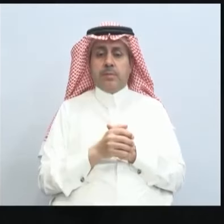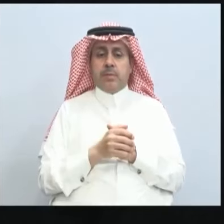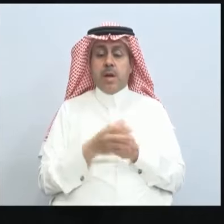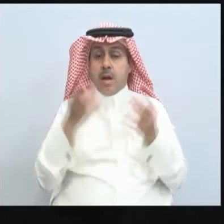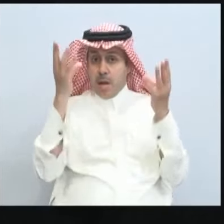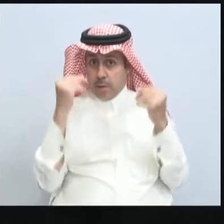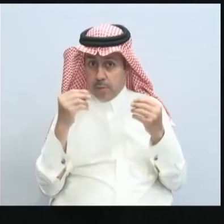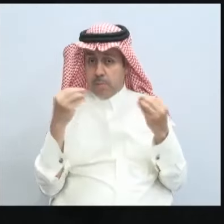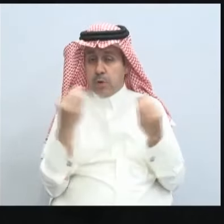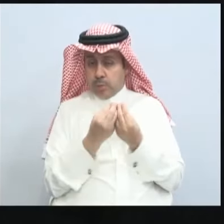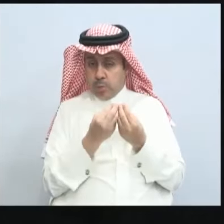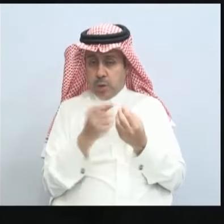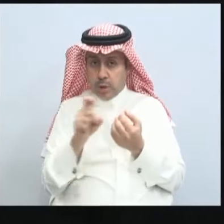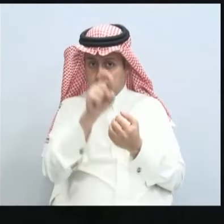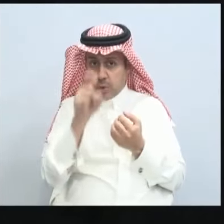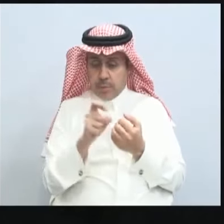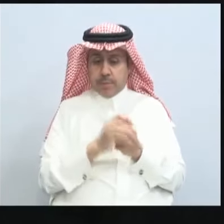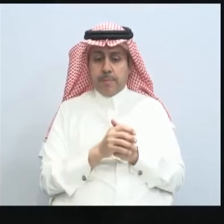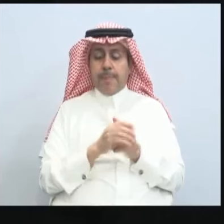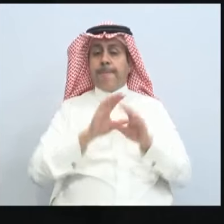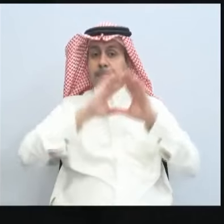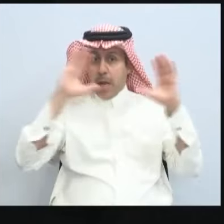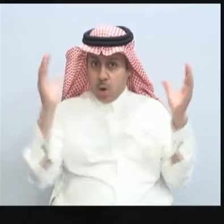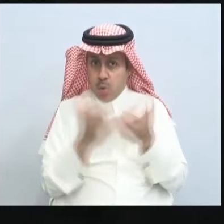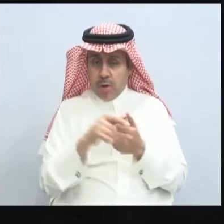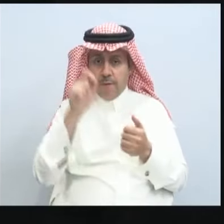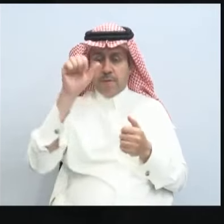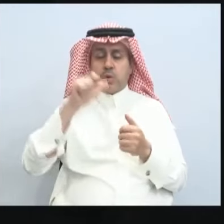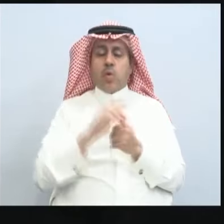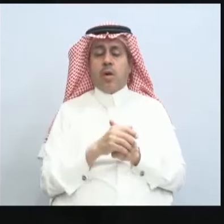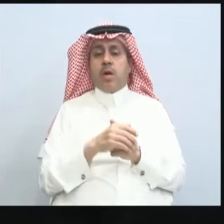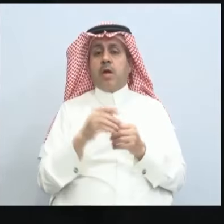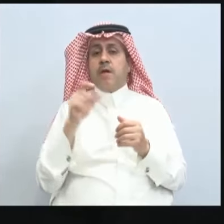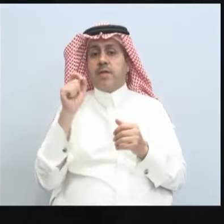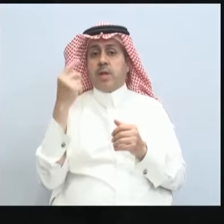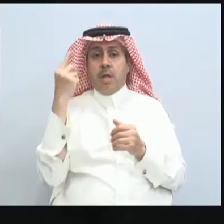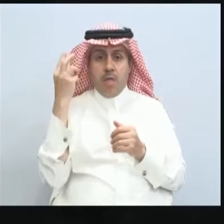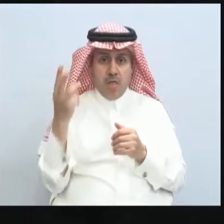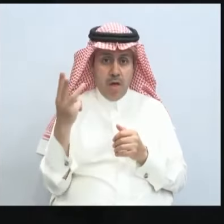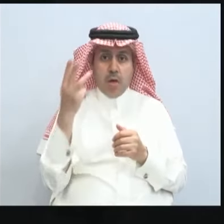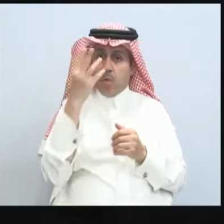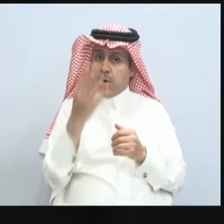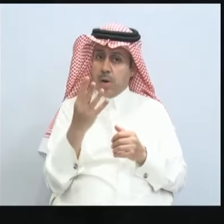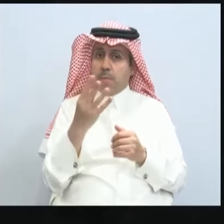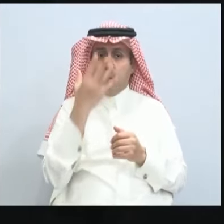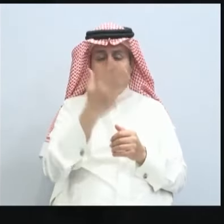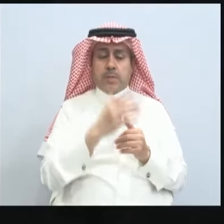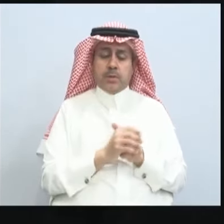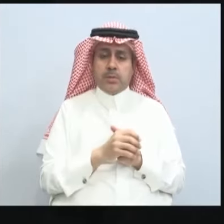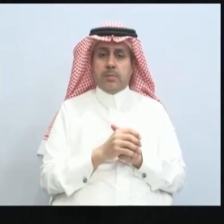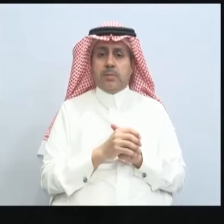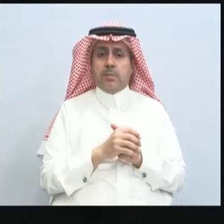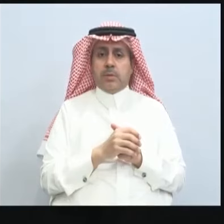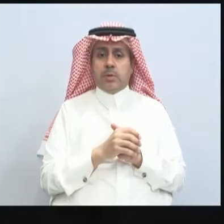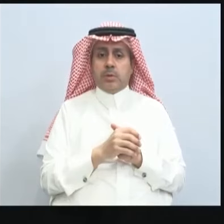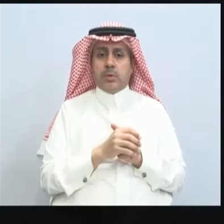ناخذ يعني مجموعه من الاسئله على كل الفصول الفصل الثالث والفصل الرابع والفصل الخامس اتمنى